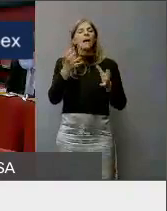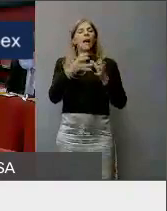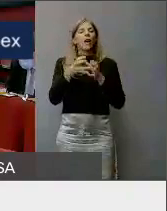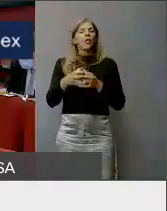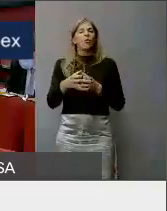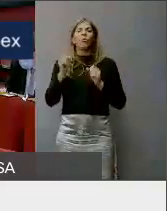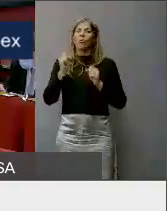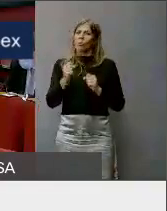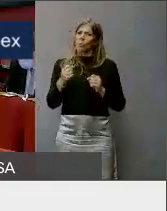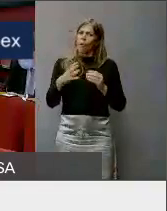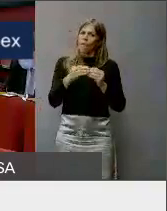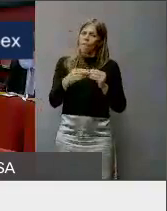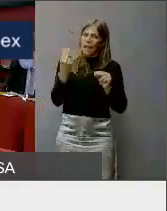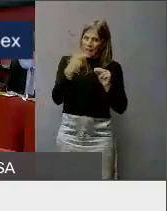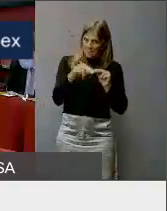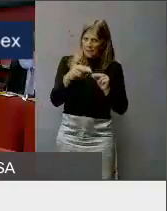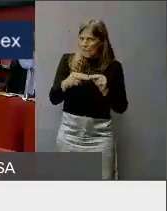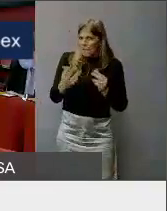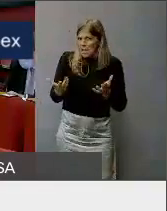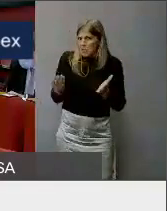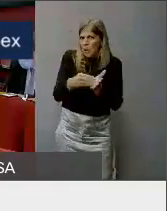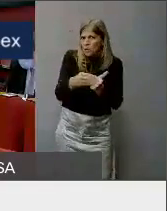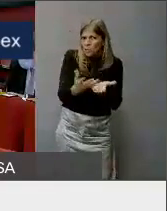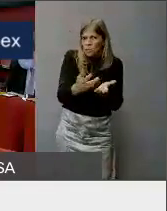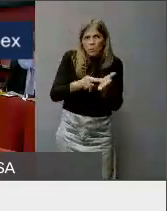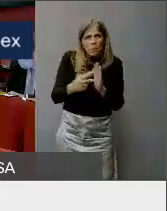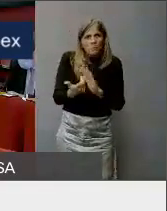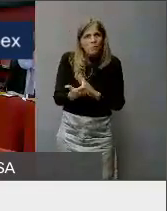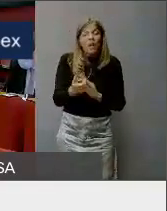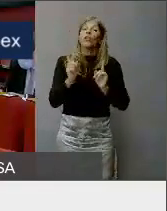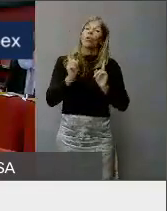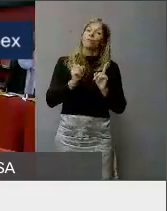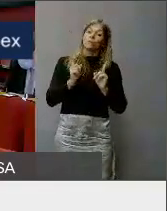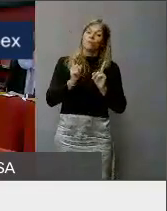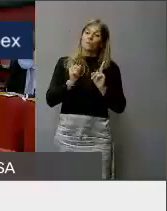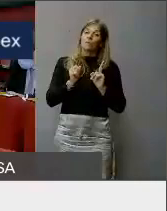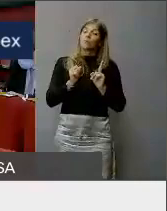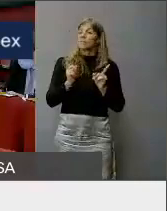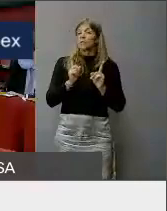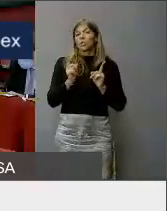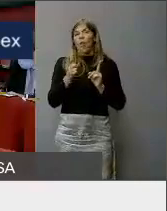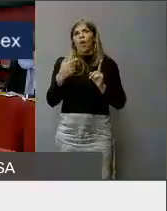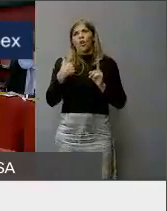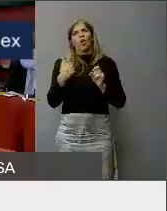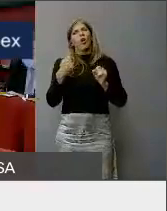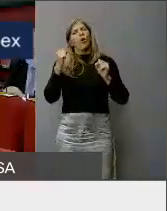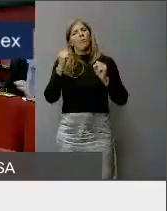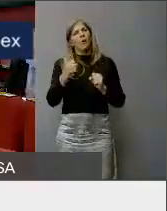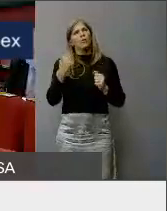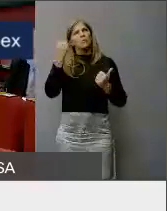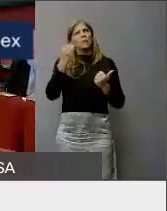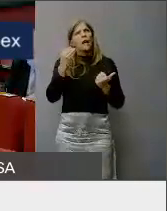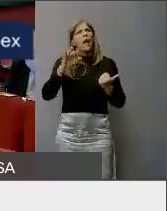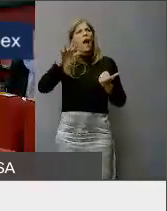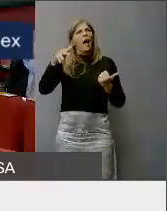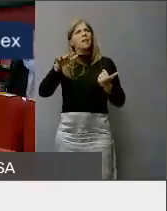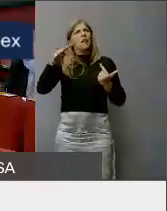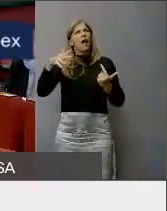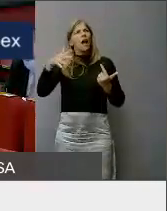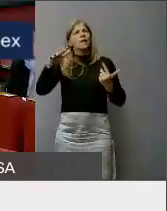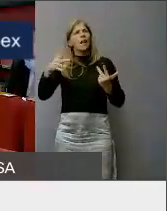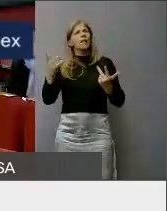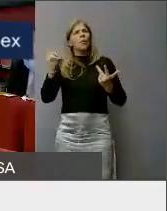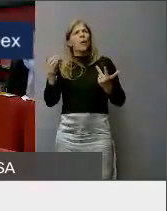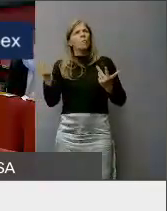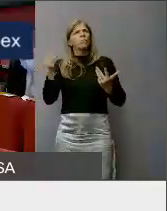e no il problema qual è e io potrei mettermi cui pensare a quelli che potrebbero essere le persone